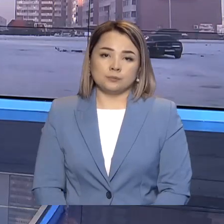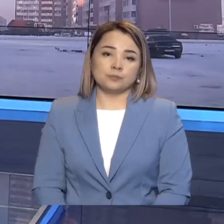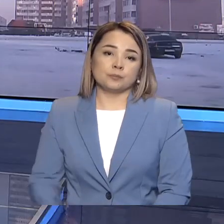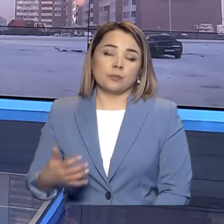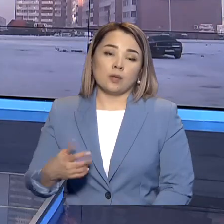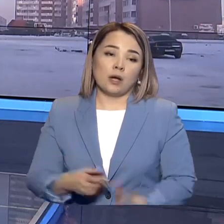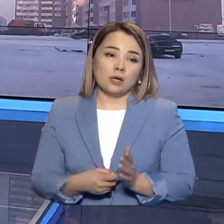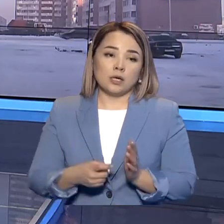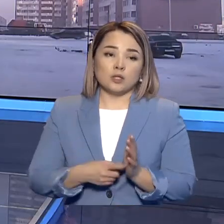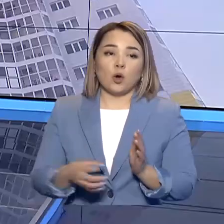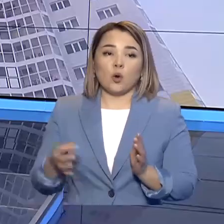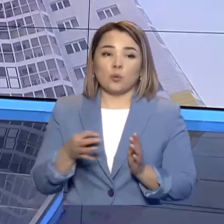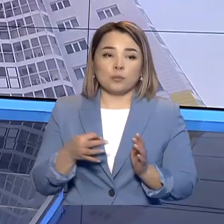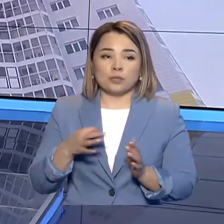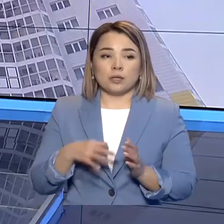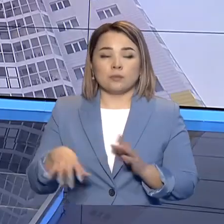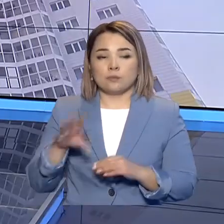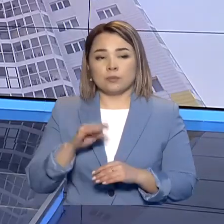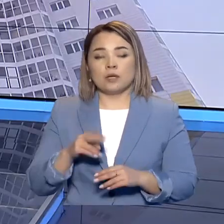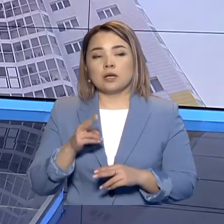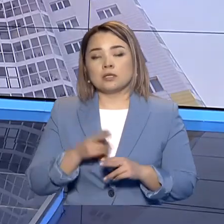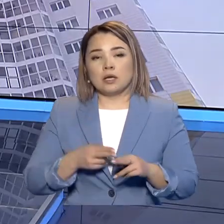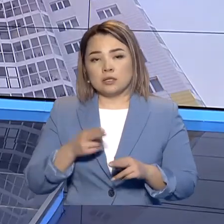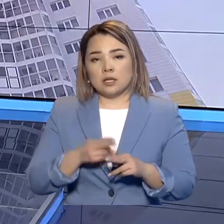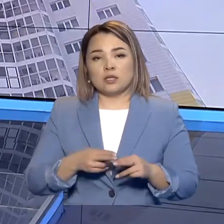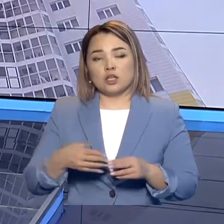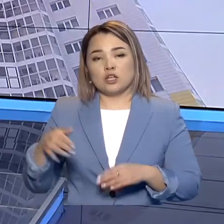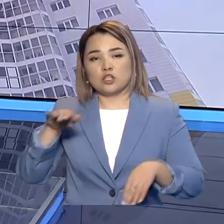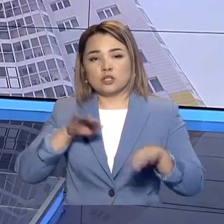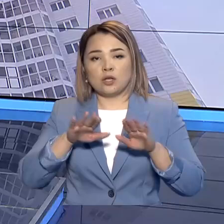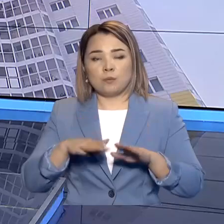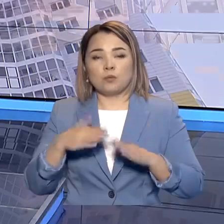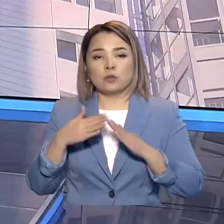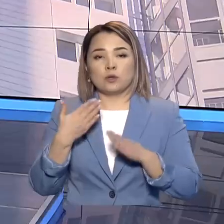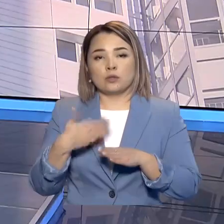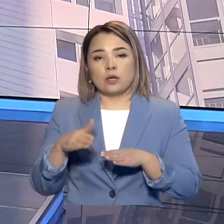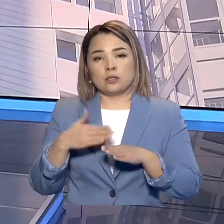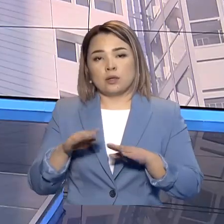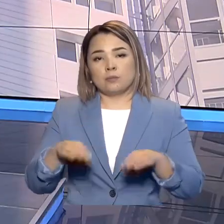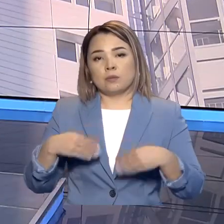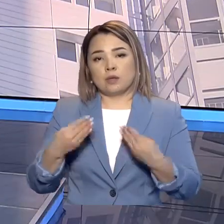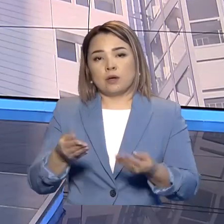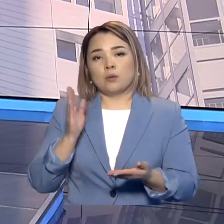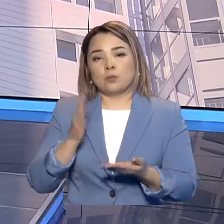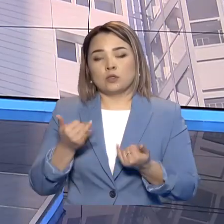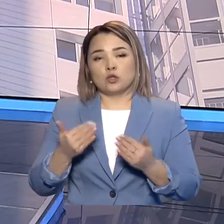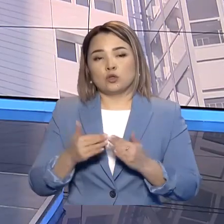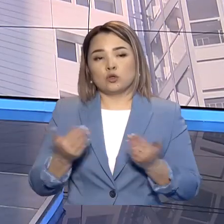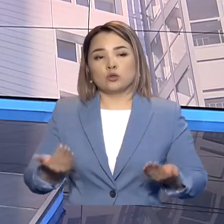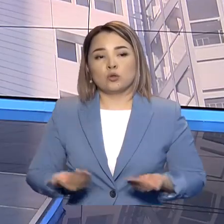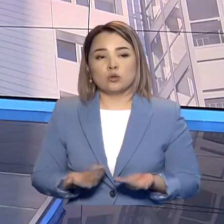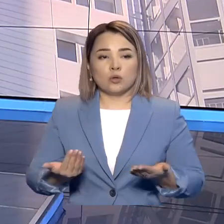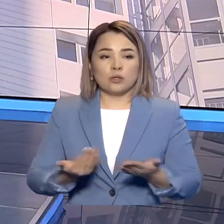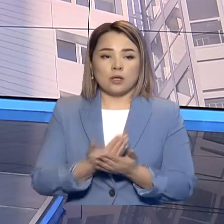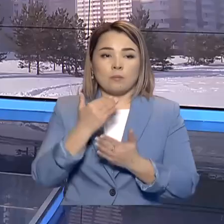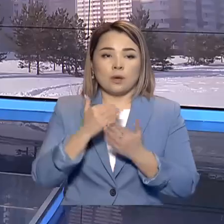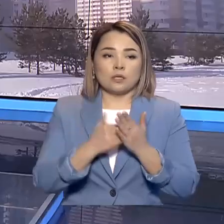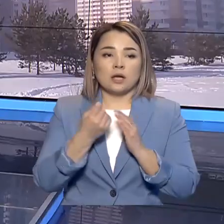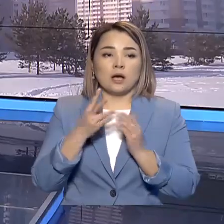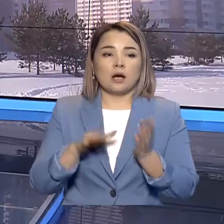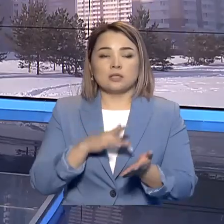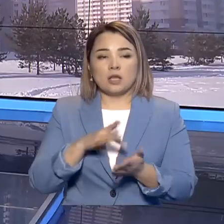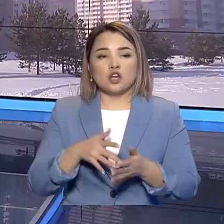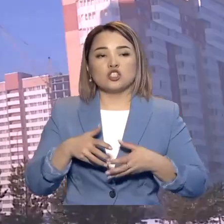Жалғастырамыз. Қарағанды облысында кеншілер мен металлургтерге жеңілдетілген ипотекалық несие беріледі. Жаңа тұрғын үй бағдарламасы аясында бірнеше